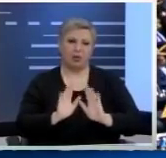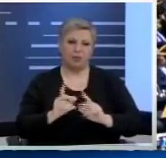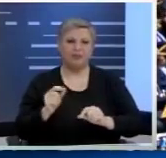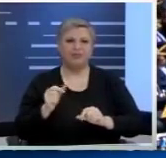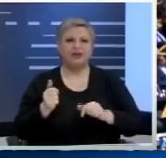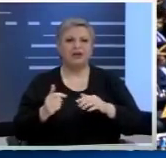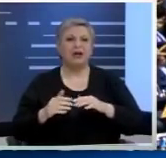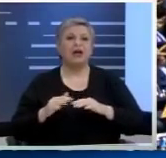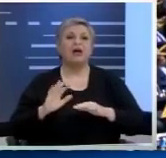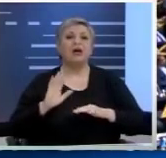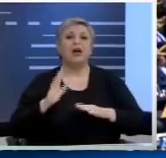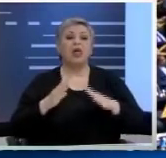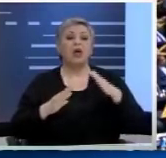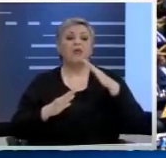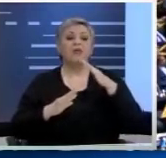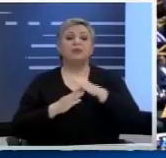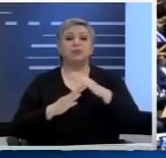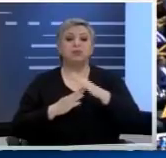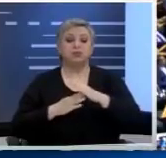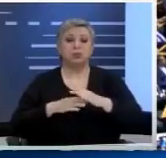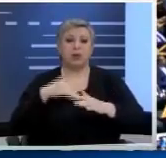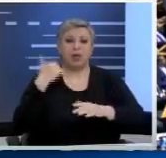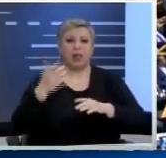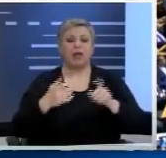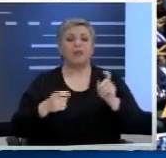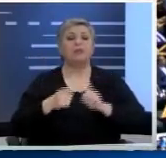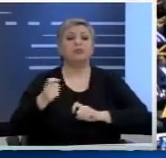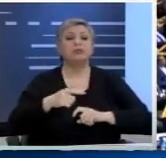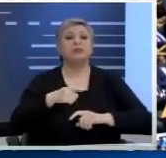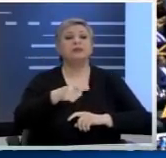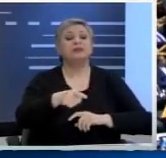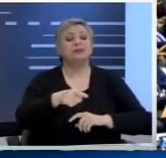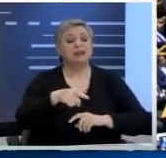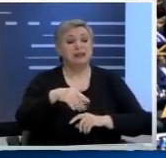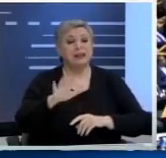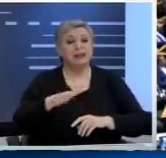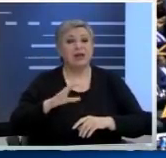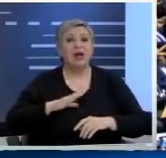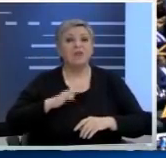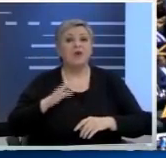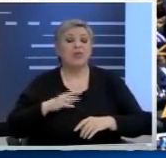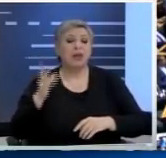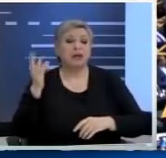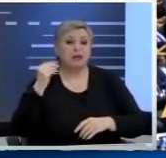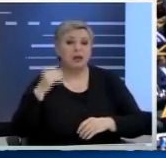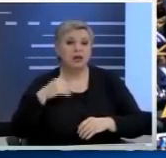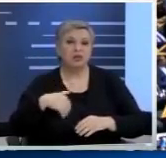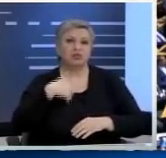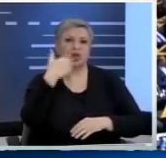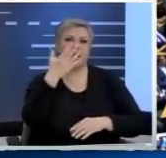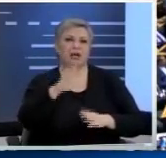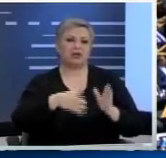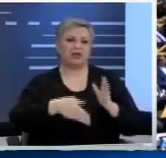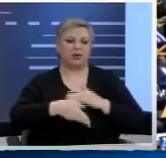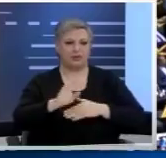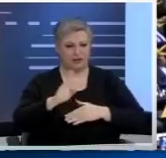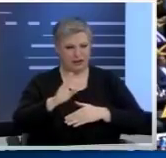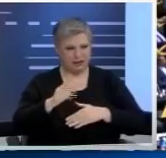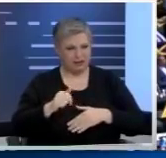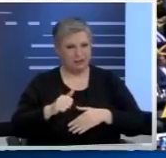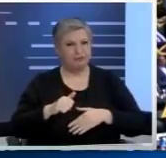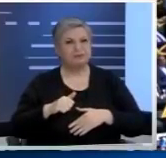παρακαλώ. Υποδείξεις τέτοιες, πρόεδρε, όχι σε μένα. Παρακαλώ. Να περάσετε έξω. Κύριε, αν δεν θέλετε να ακούσετε. Εγώ προεδρεύω, δεν